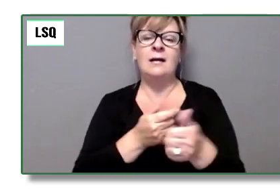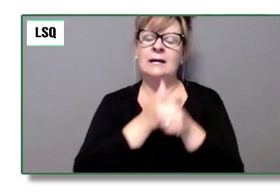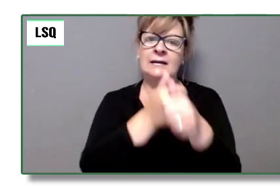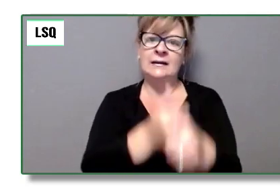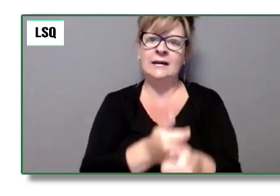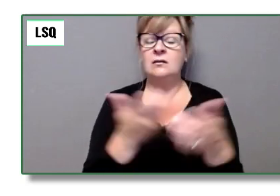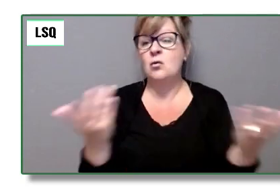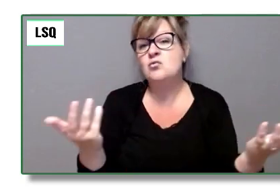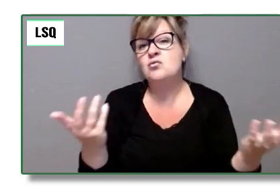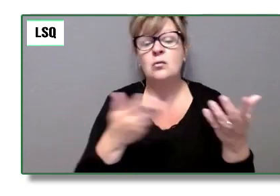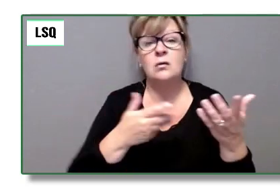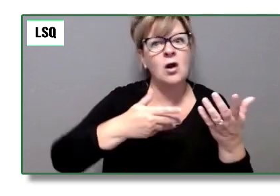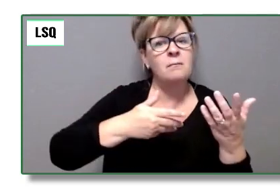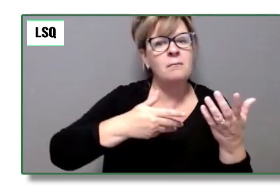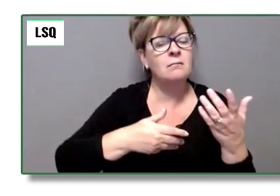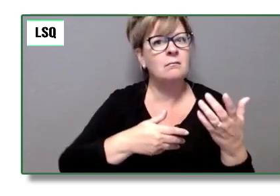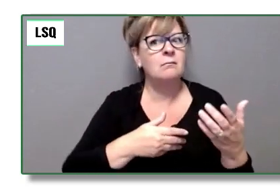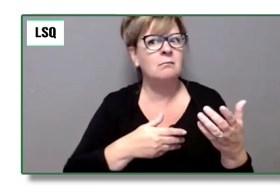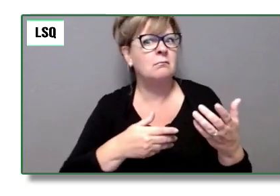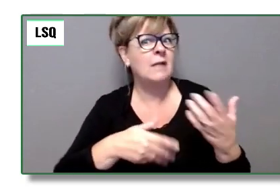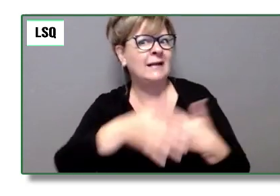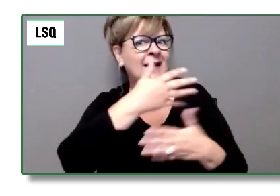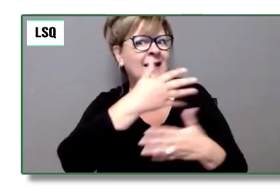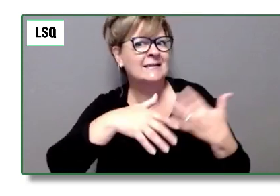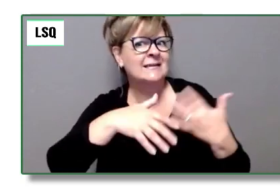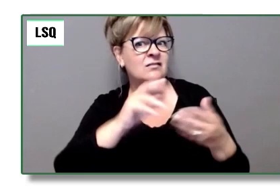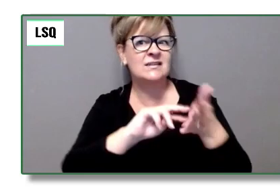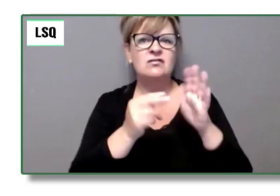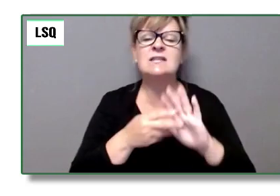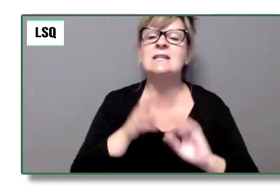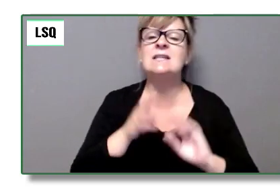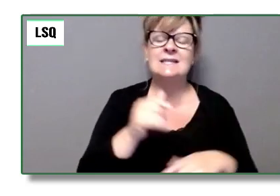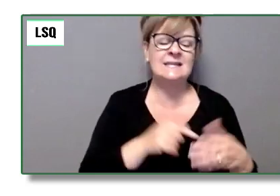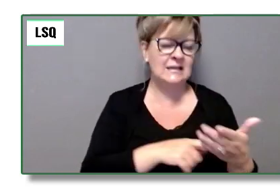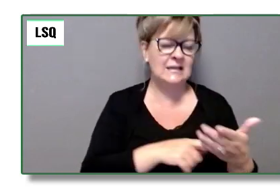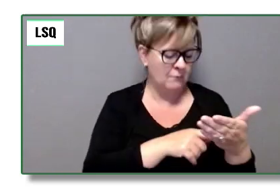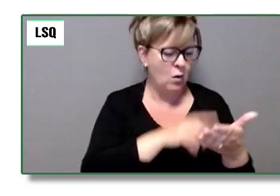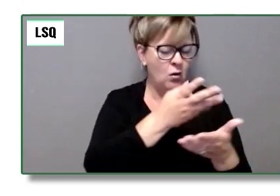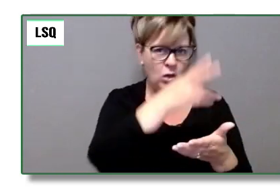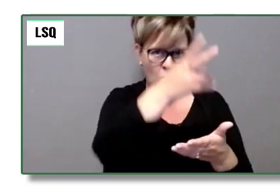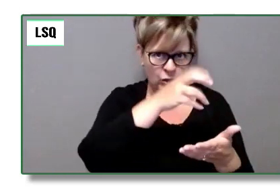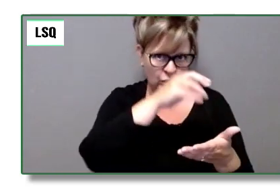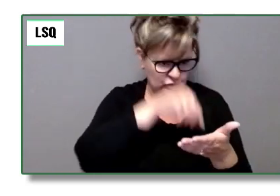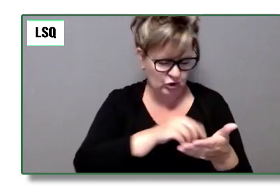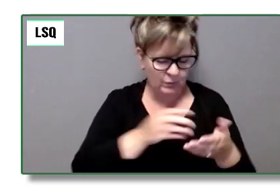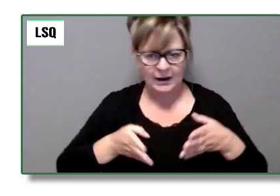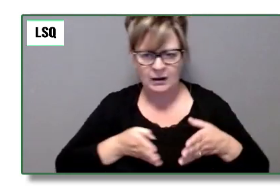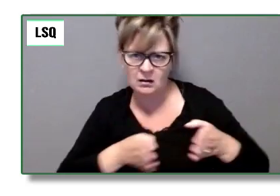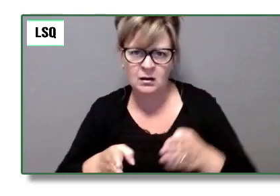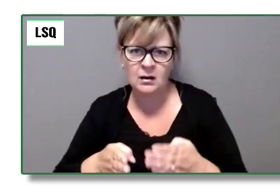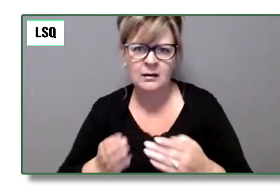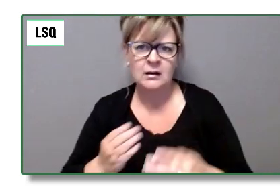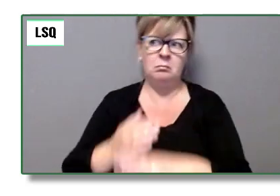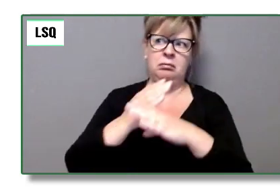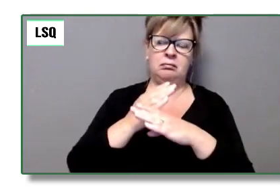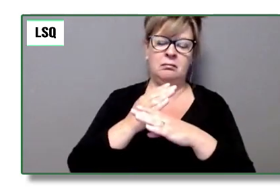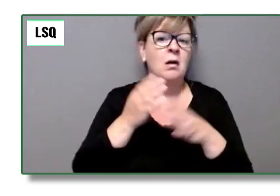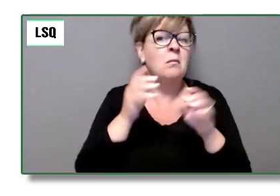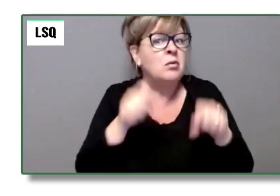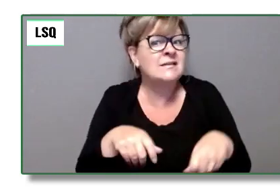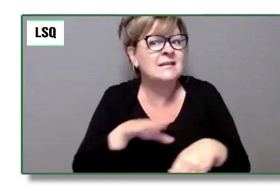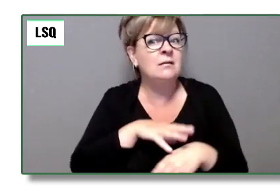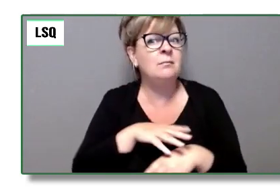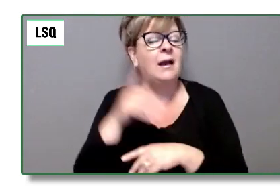le sentier, il y aura également l'intelligence artificielle qui entrera en jeu, y compris la reconnaissance d'objets. Et ça va être extraordinaire. J'en suis sûre que c'est des